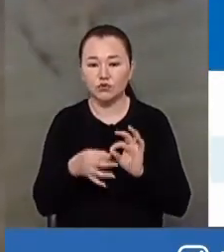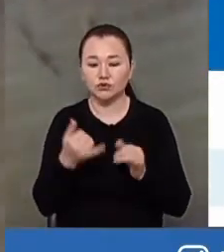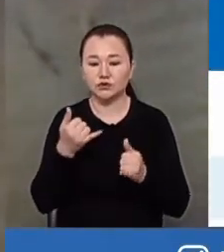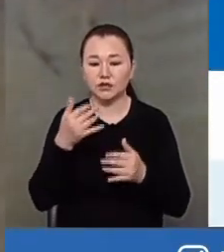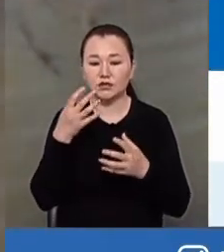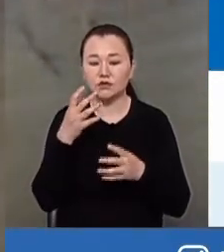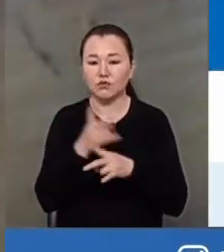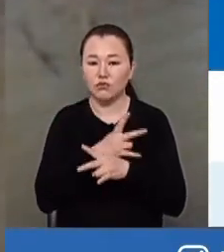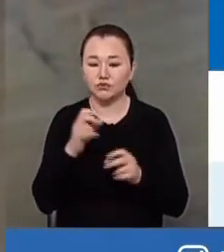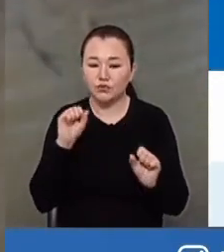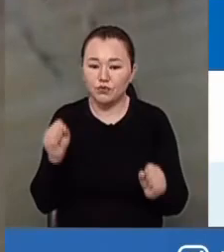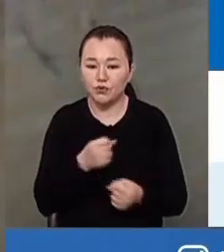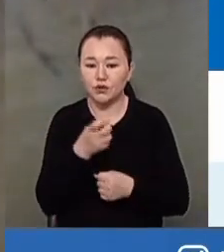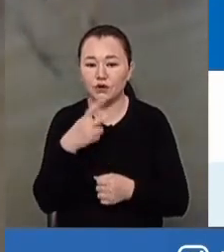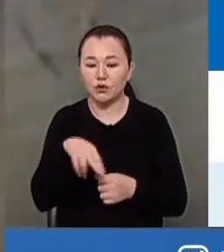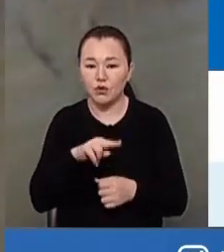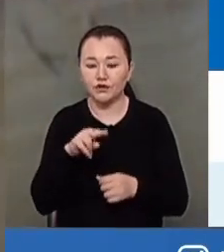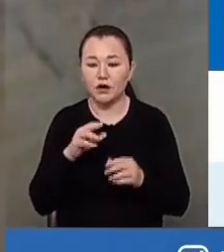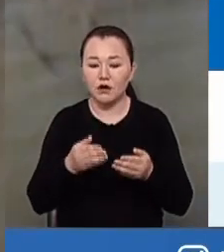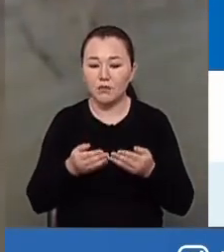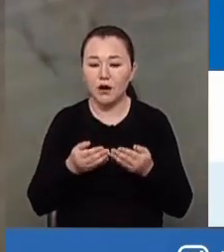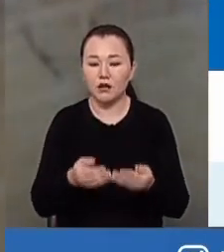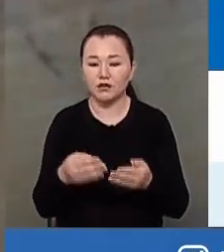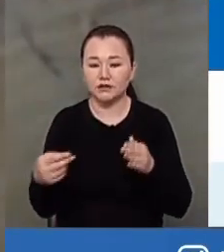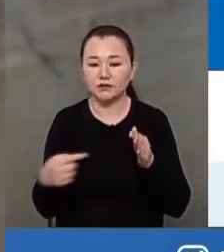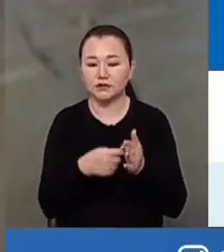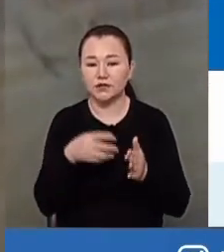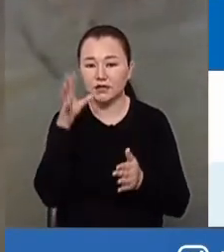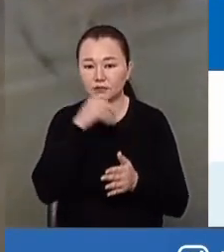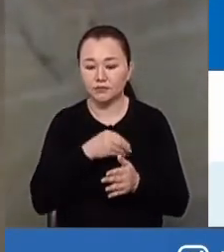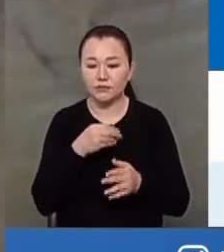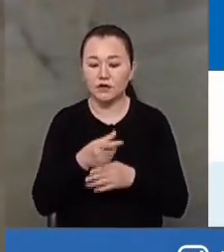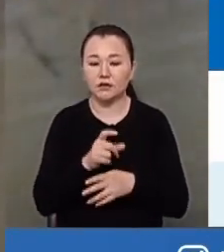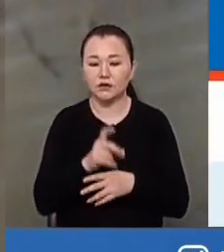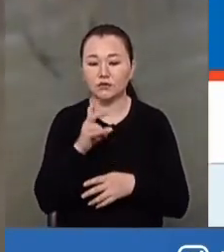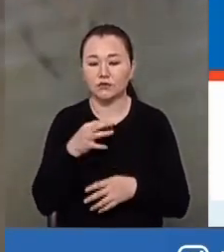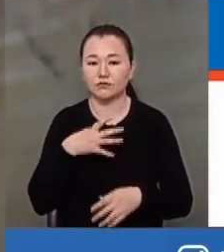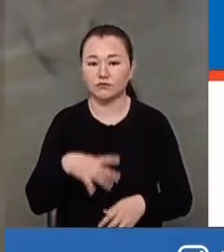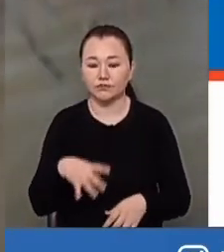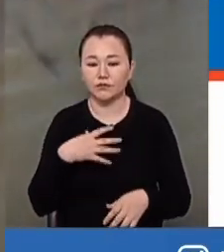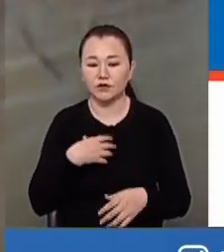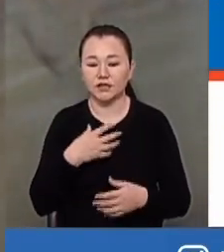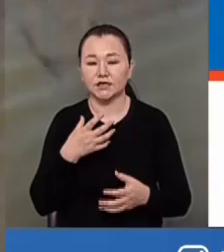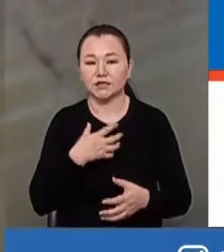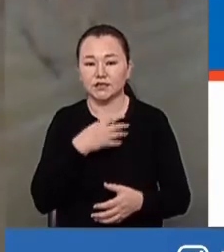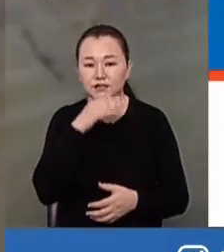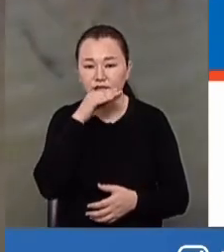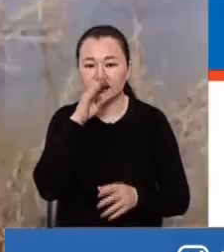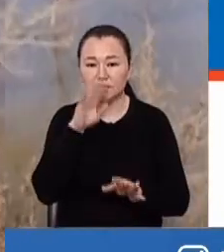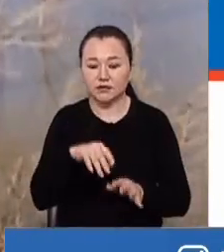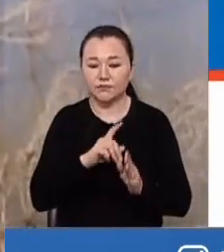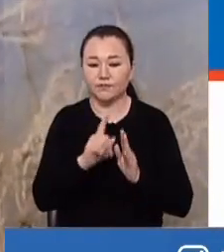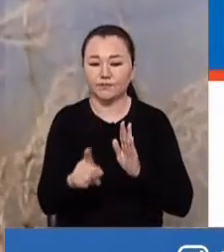әлі суық, мұздың беті қатып қалса, балон қайықты тесіп кетуі де мүмкін, бірақ амал жоқ, жанымызды шүберекке түйіп